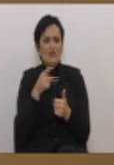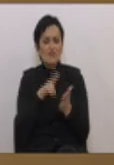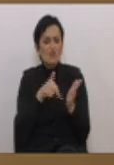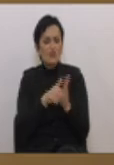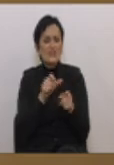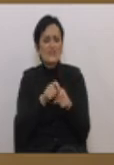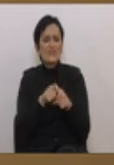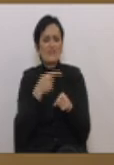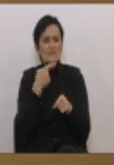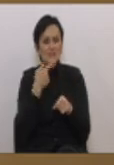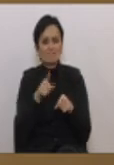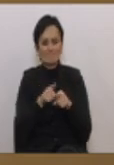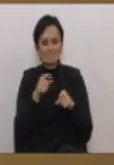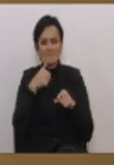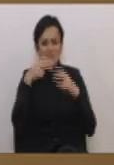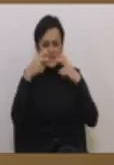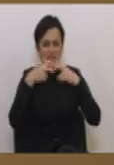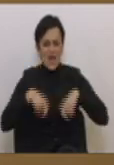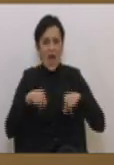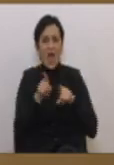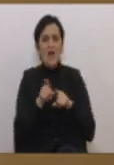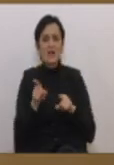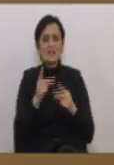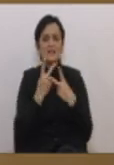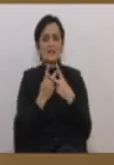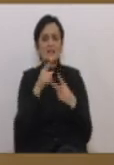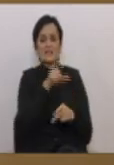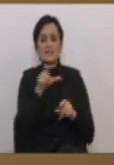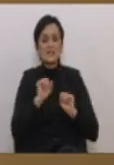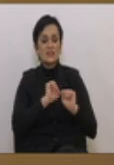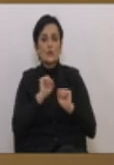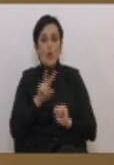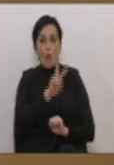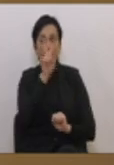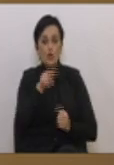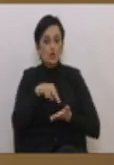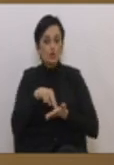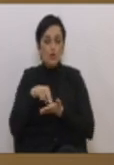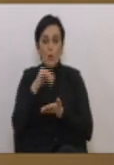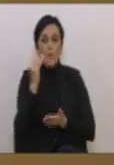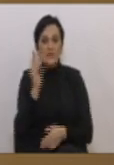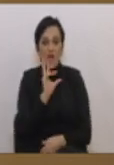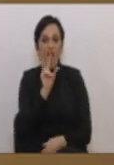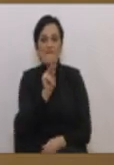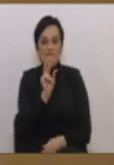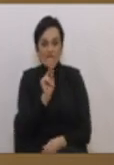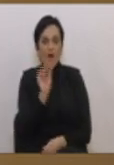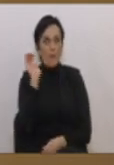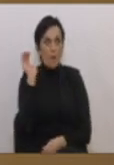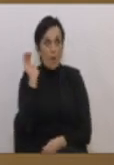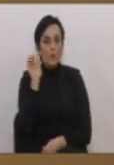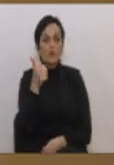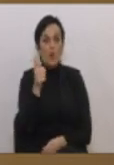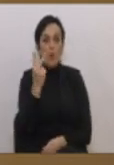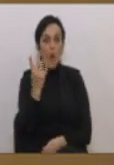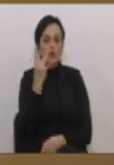ასეთი ჟარგონისთვის ბადრაგებმაც კი ვერ გაუძლო ორი საათი ფეხზე დგომა და მისი მონოლოგის მოსმენა თუ როგორ იჩევდნენ მას